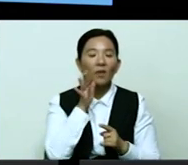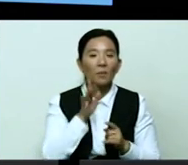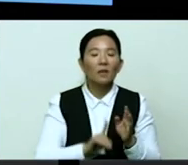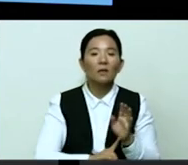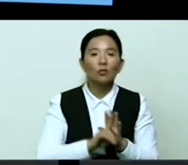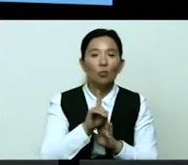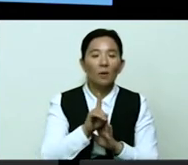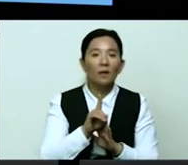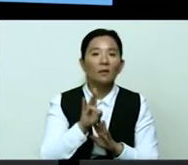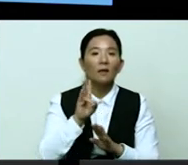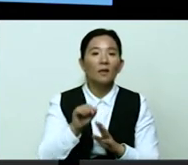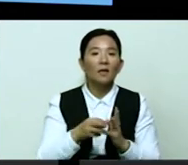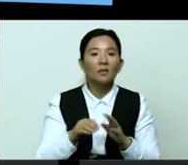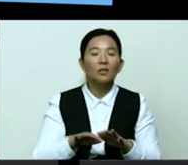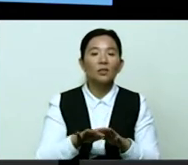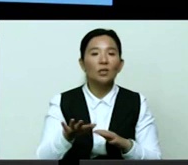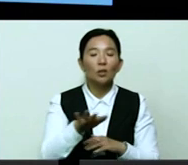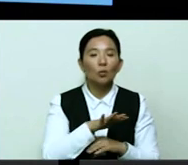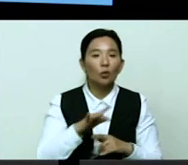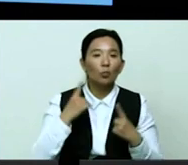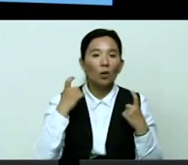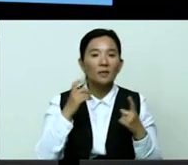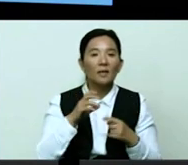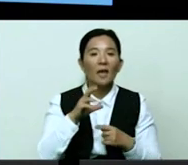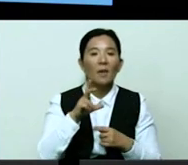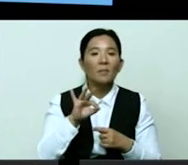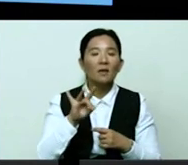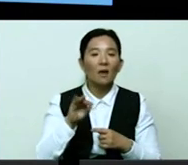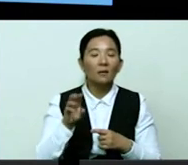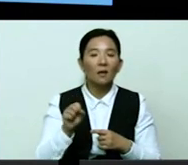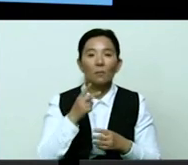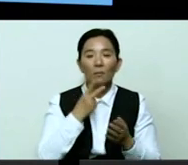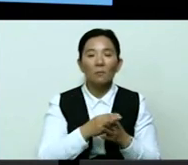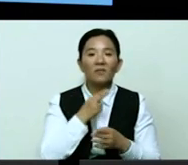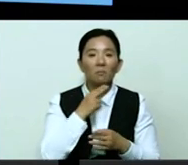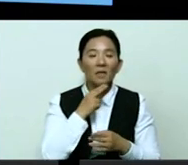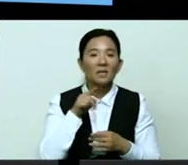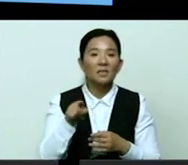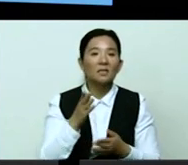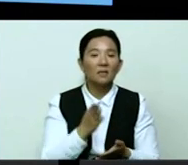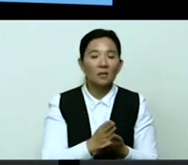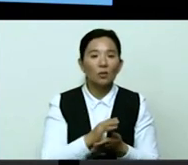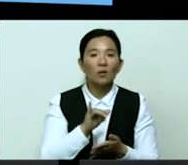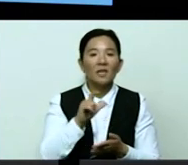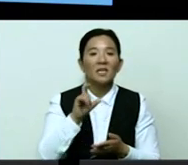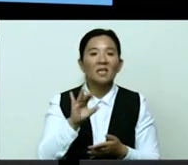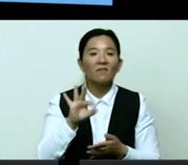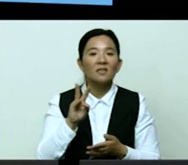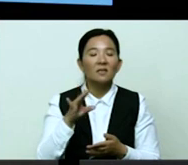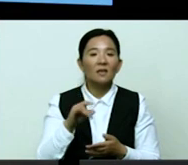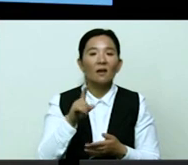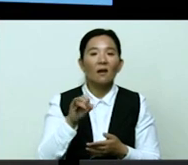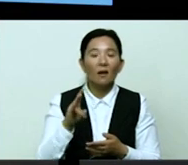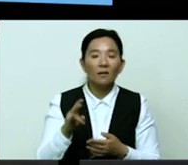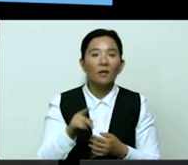наступает на территорию Бухарского эмирата. Вы обратите внимание, здесь у вас это есть, хивинский хан